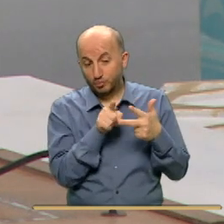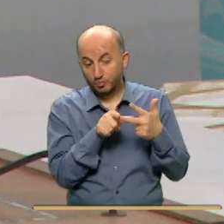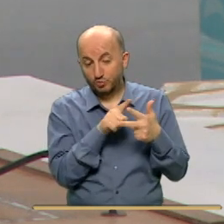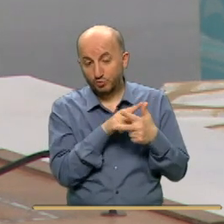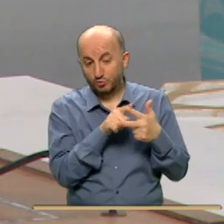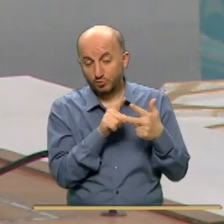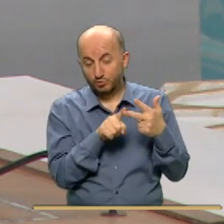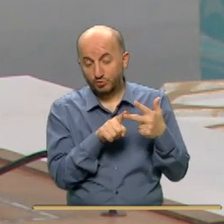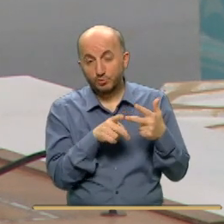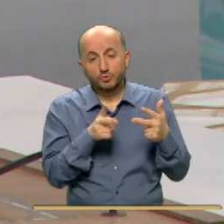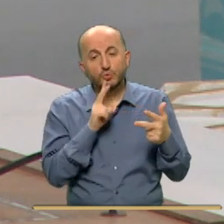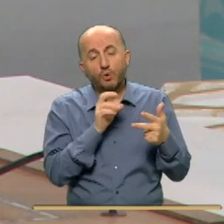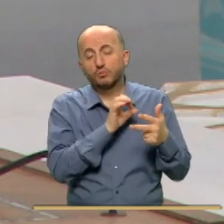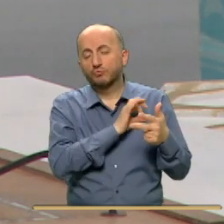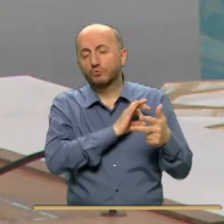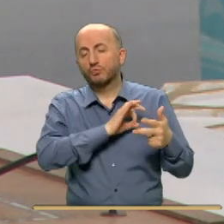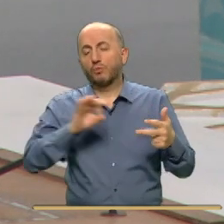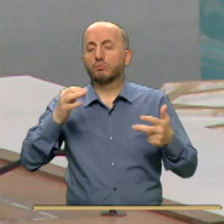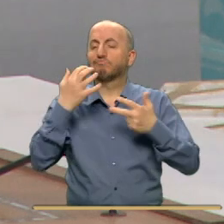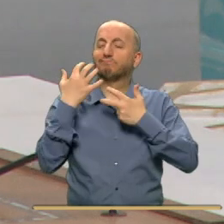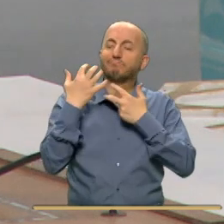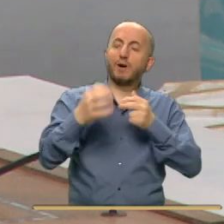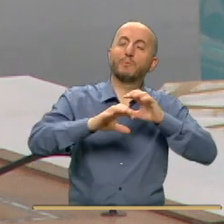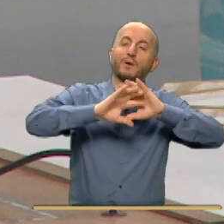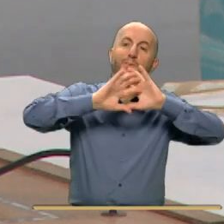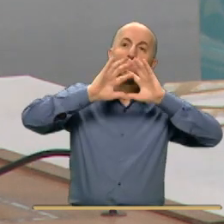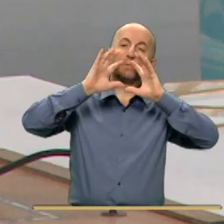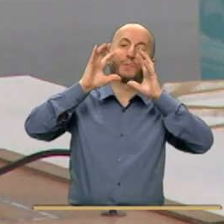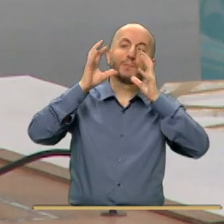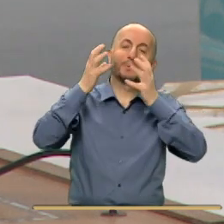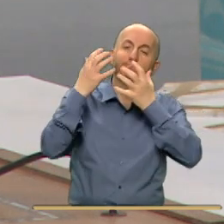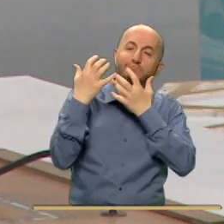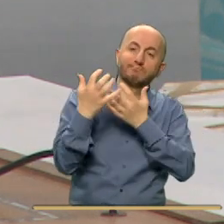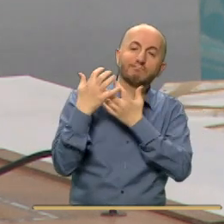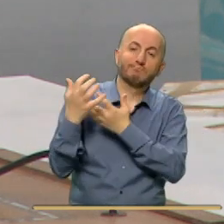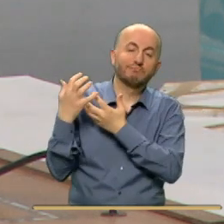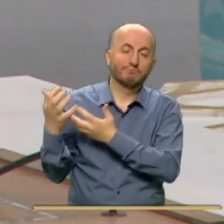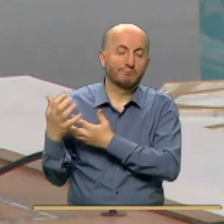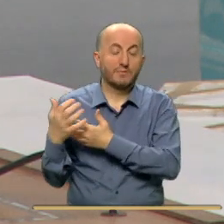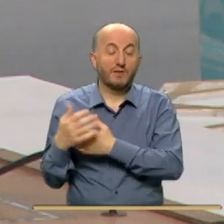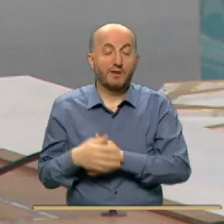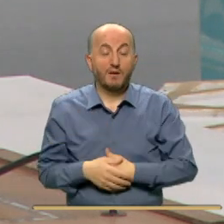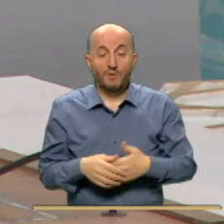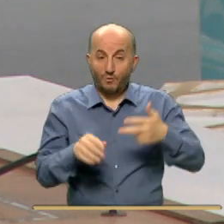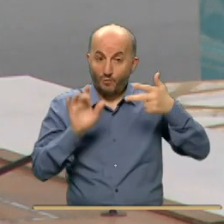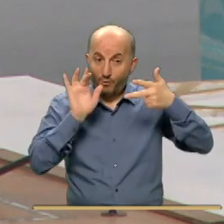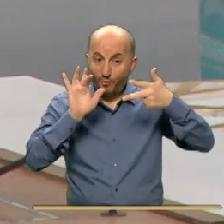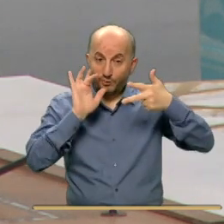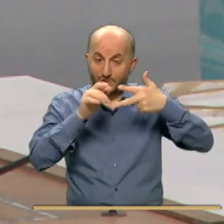sonsuz merhametiyle yeryüzüne muamele etmesidir. Ve evsatuhu